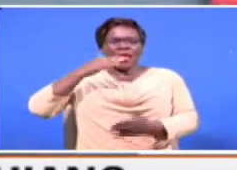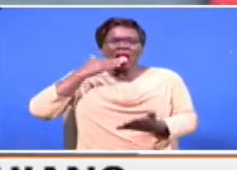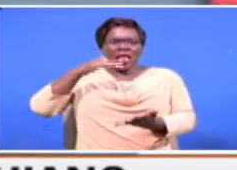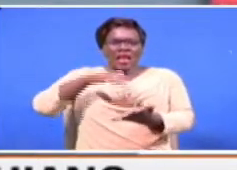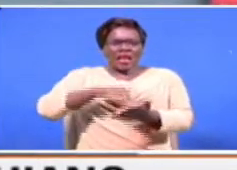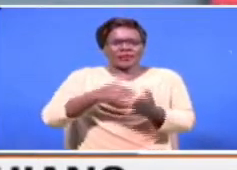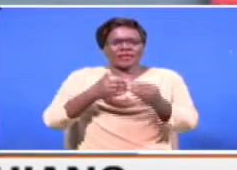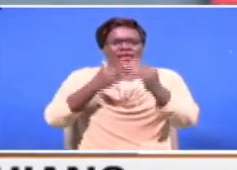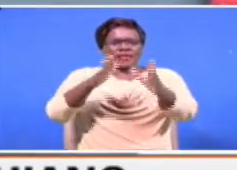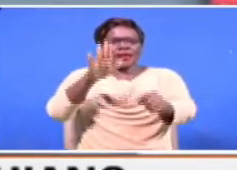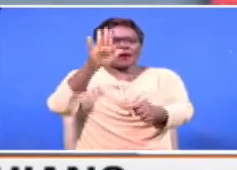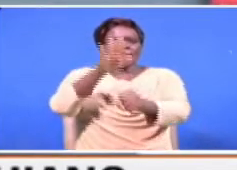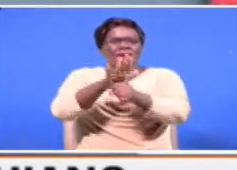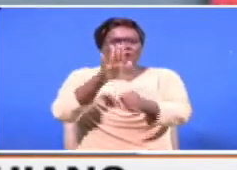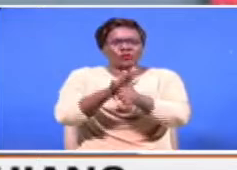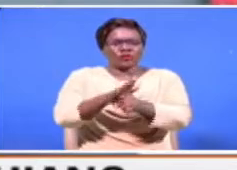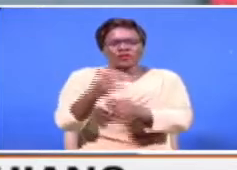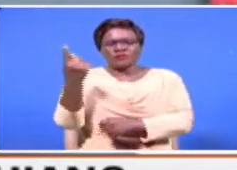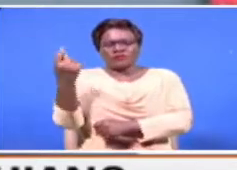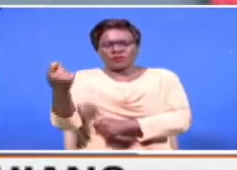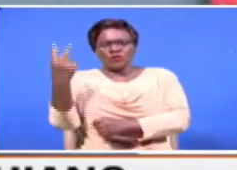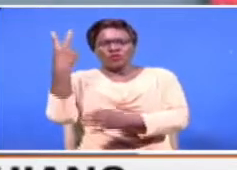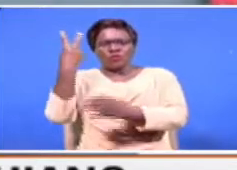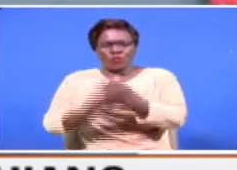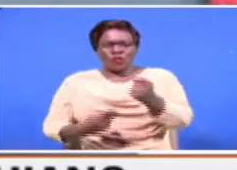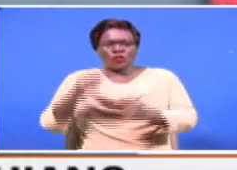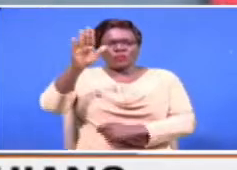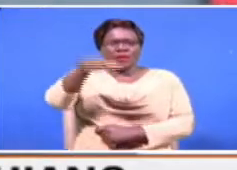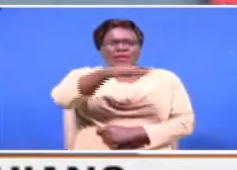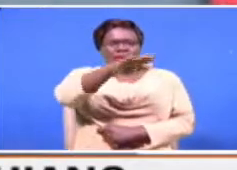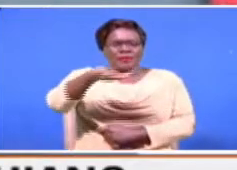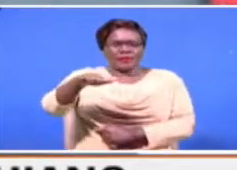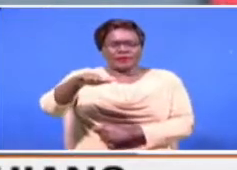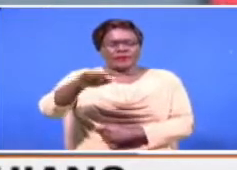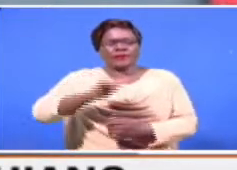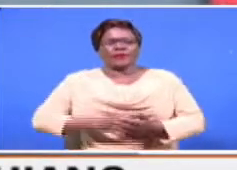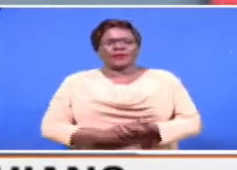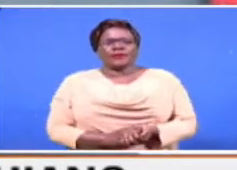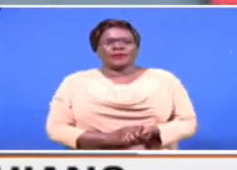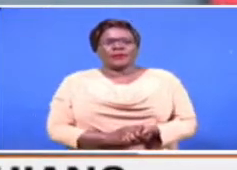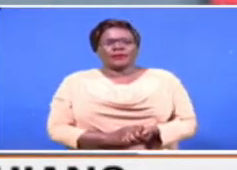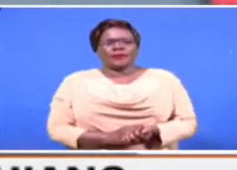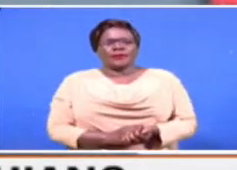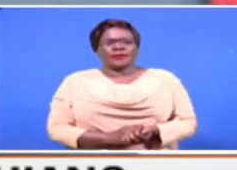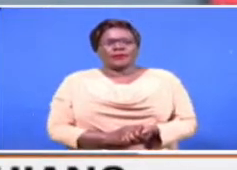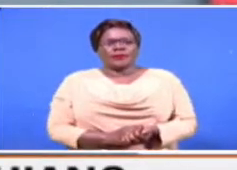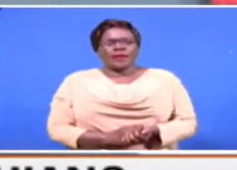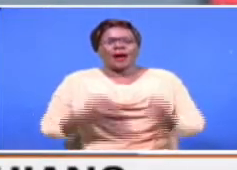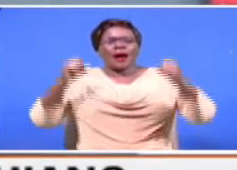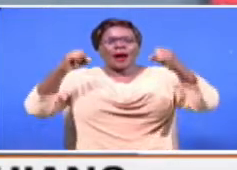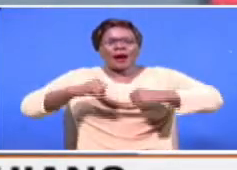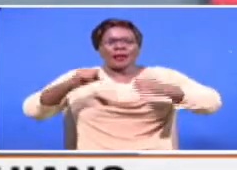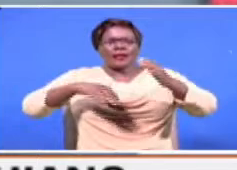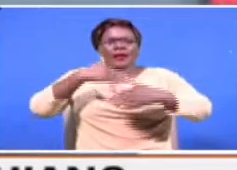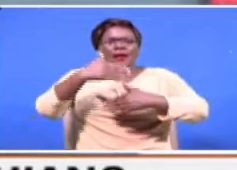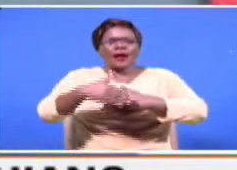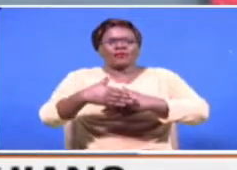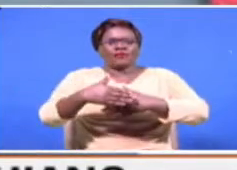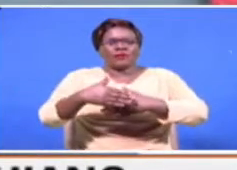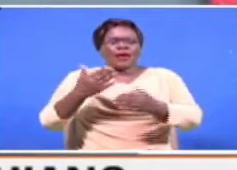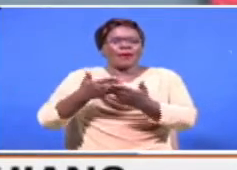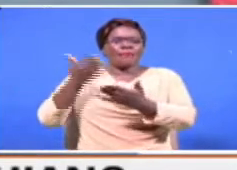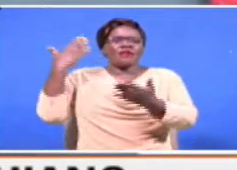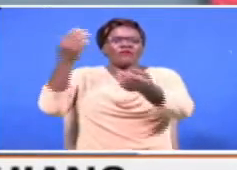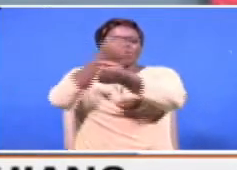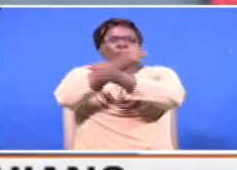ya kiongozi walio wengi na walio wachache bunge la kitaifa Kimani Chungwa na Opiyo Wandayi, haya yameafikiwa baada ya kushauriana na aliyekuwa